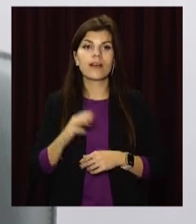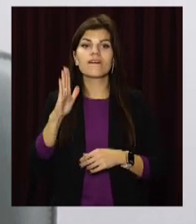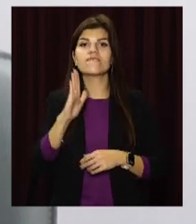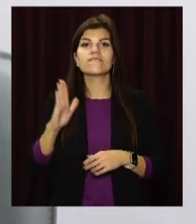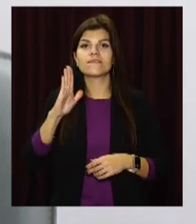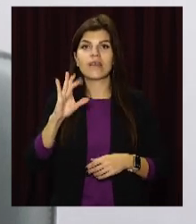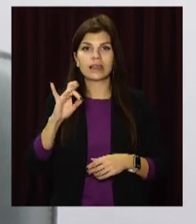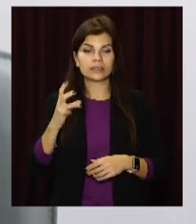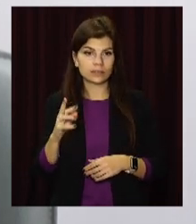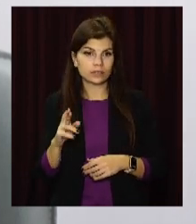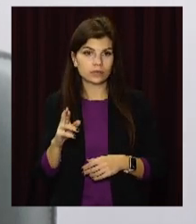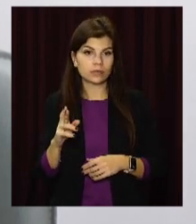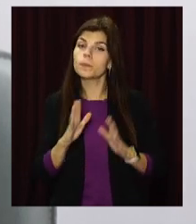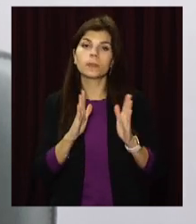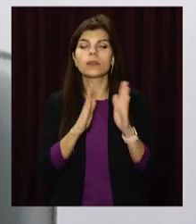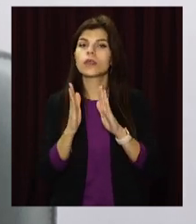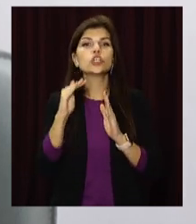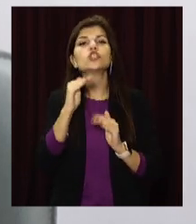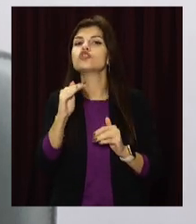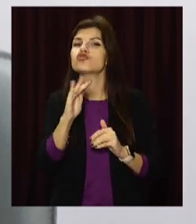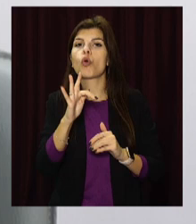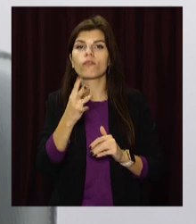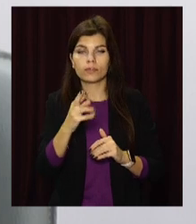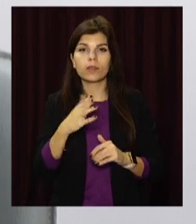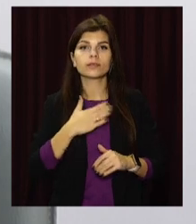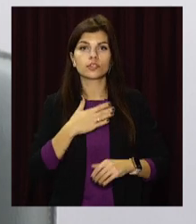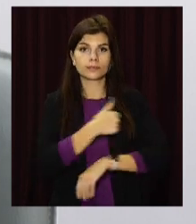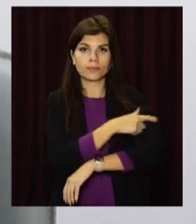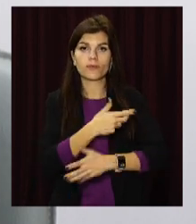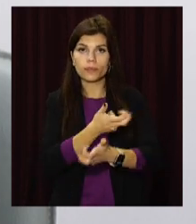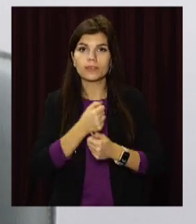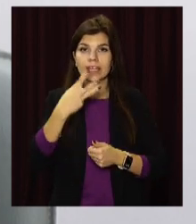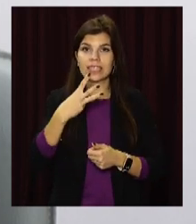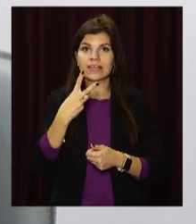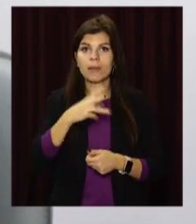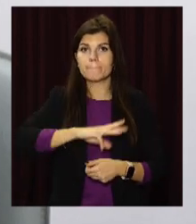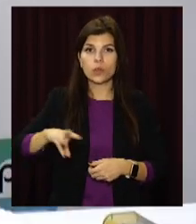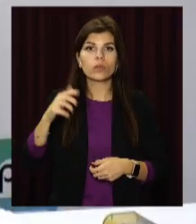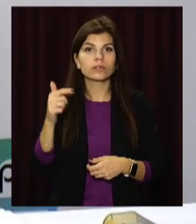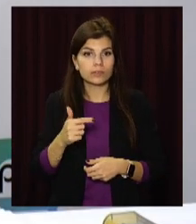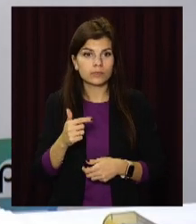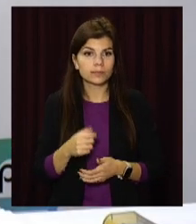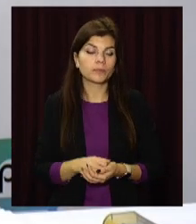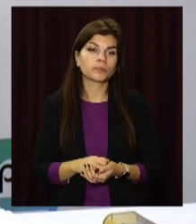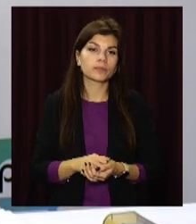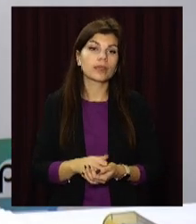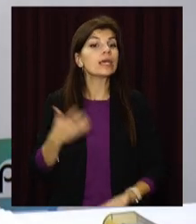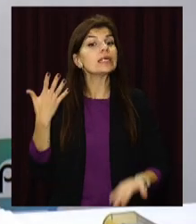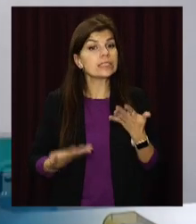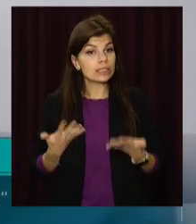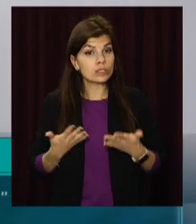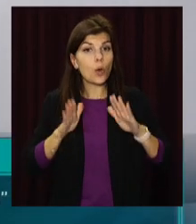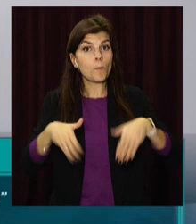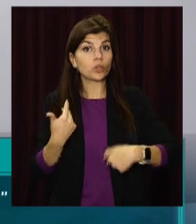вересні, в жовтні наші заклади отримали 32 мільйони гривень. Якщо